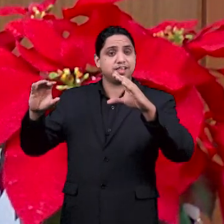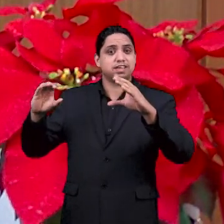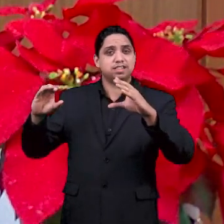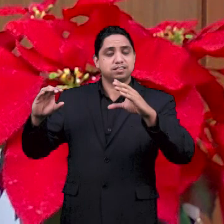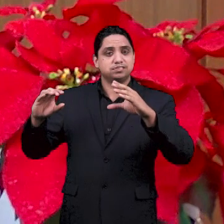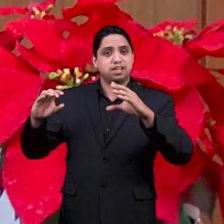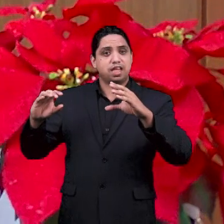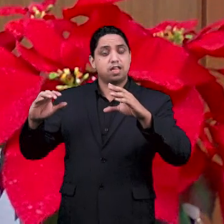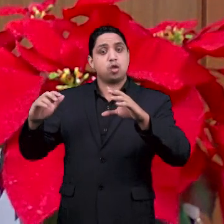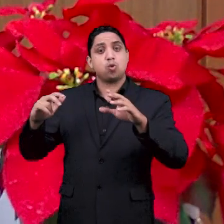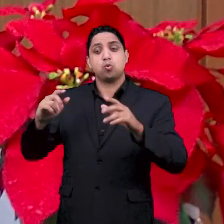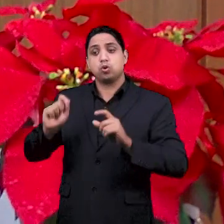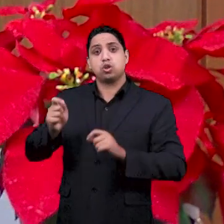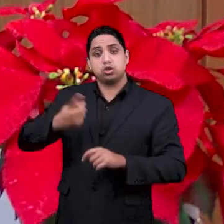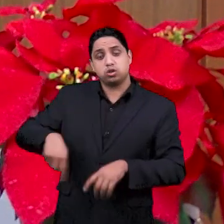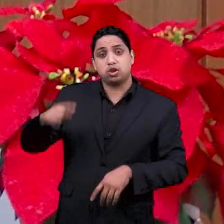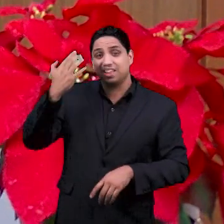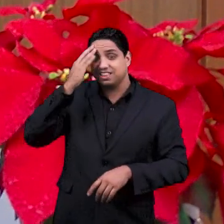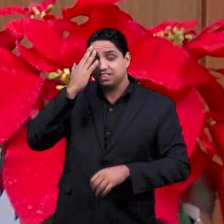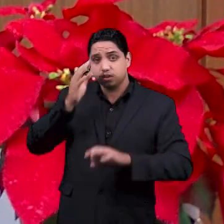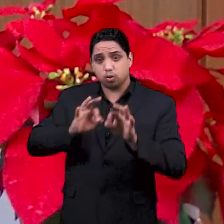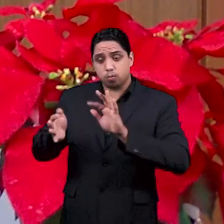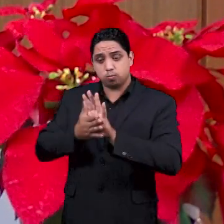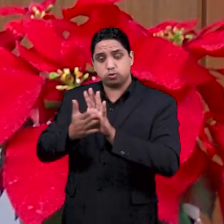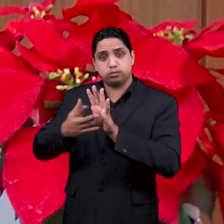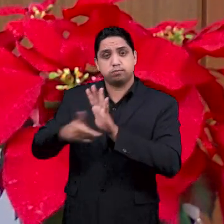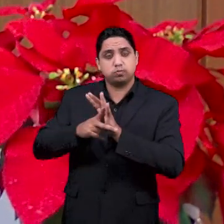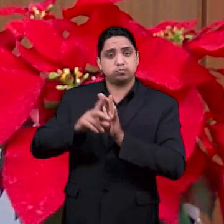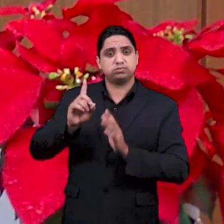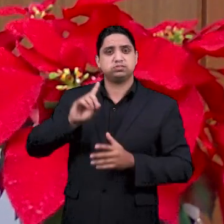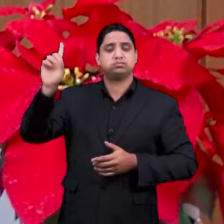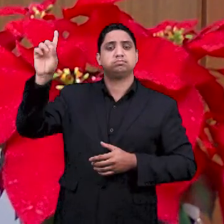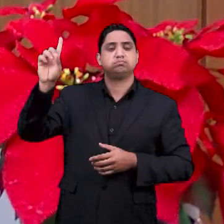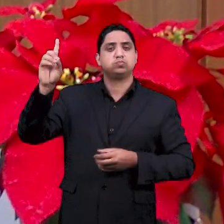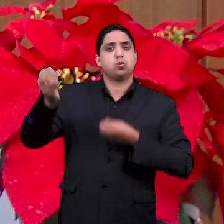человеку способность понять проект Божий